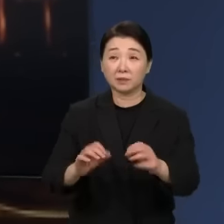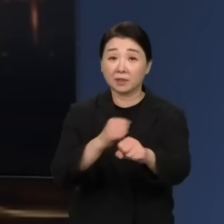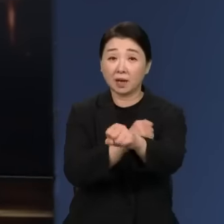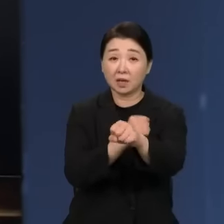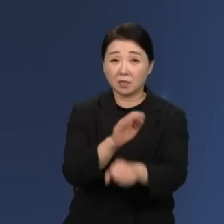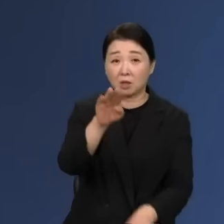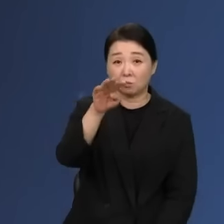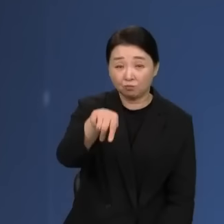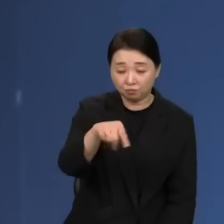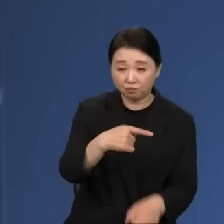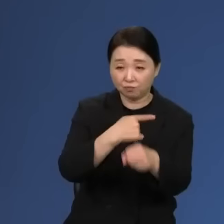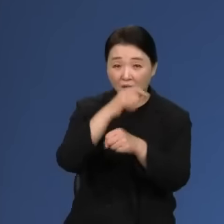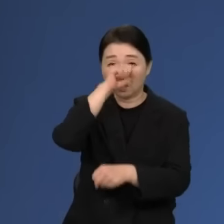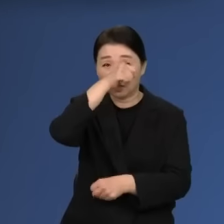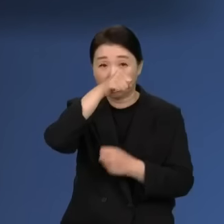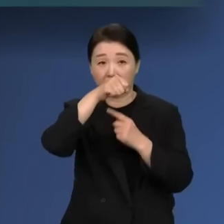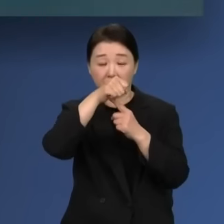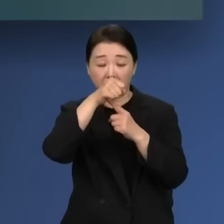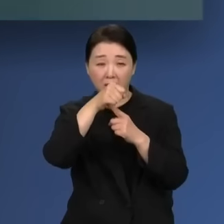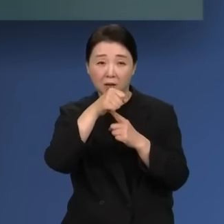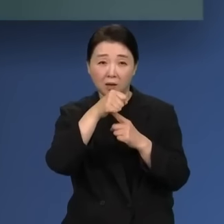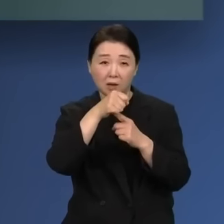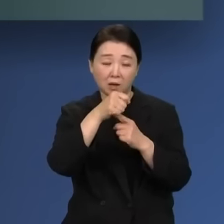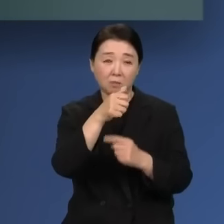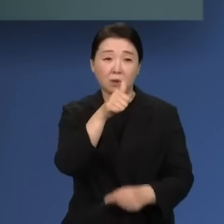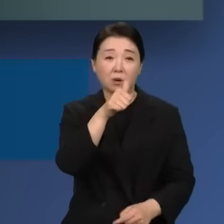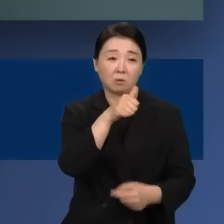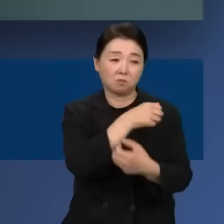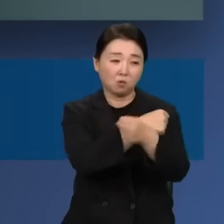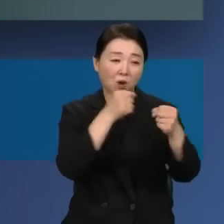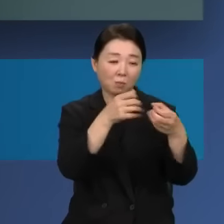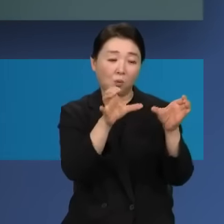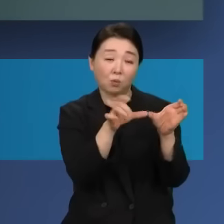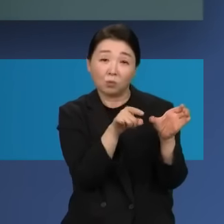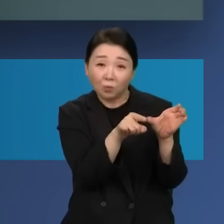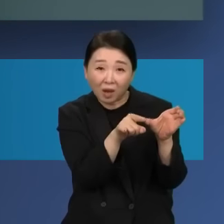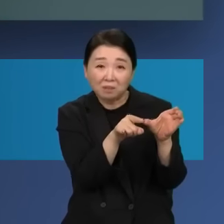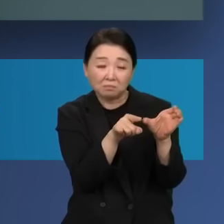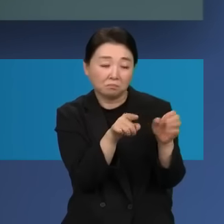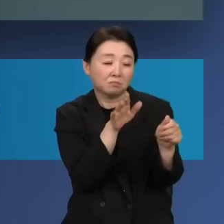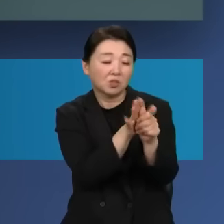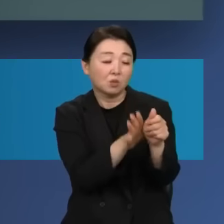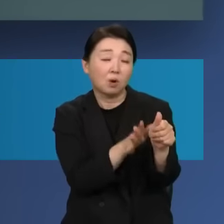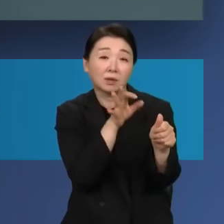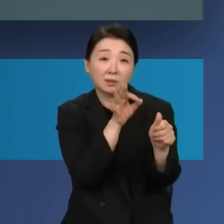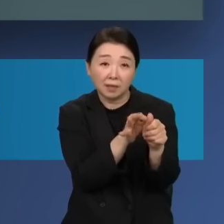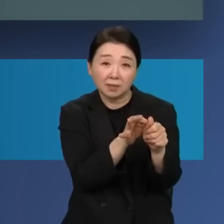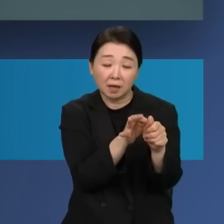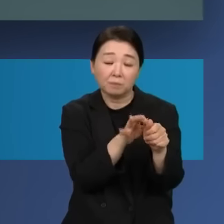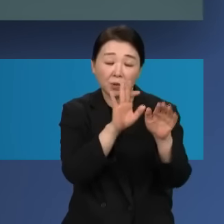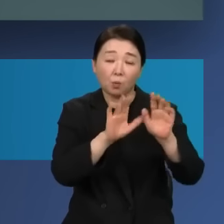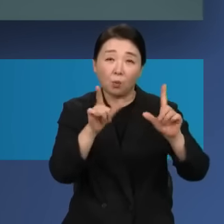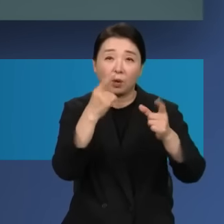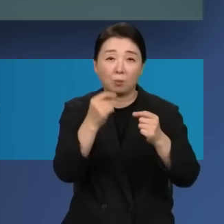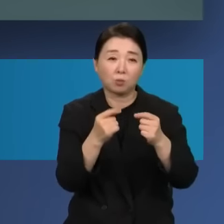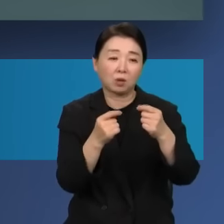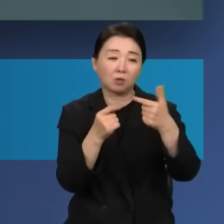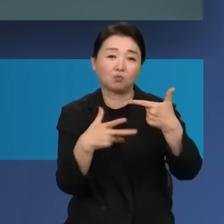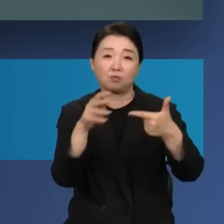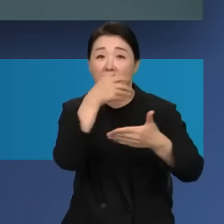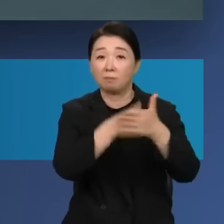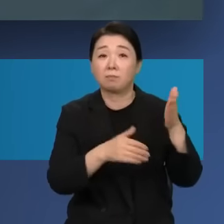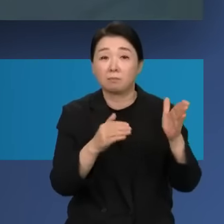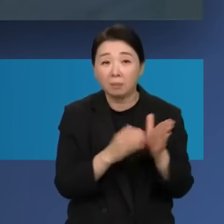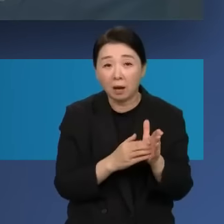보훈부가 내년도 예산안에서 광복회 지원 예산을 올해보다 6억 원 삭감한 걸로 드러났습니다. 김영석